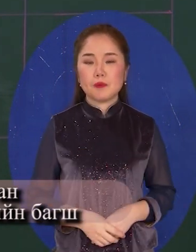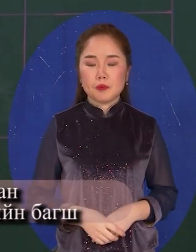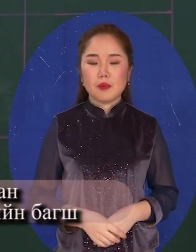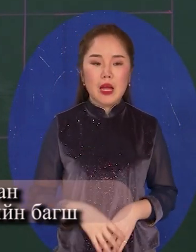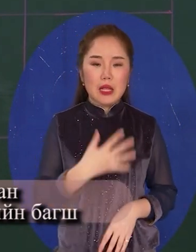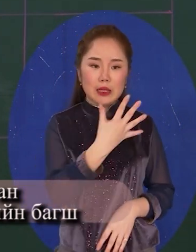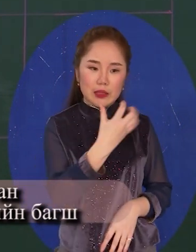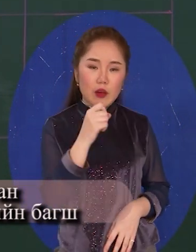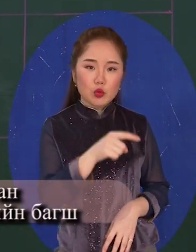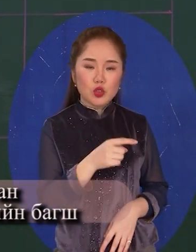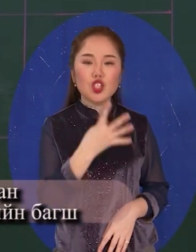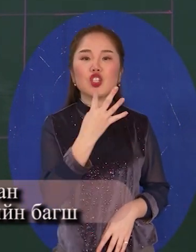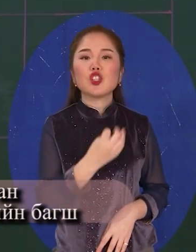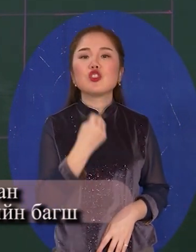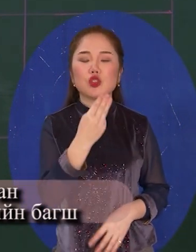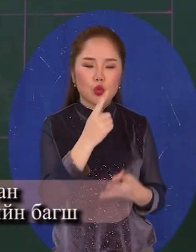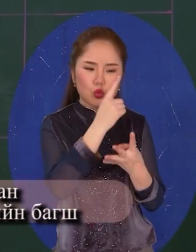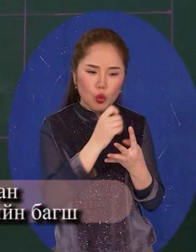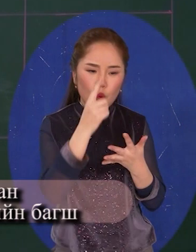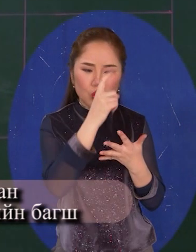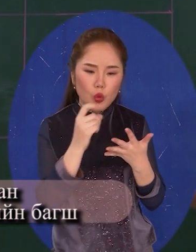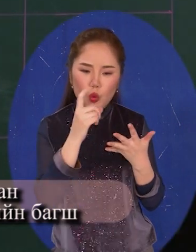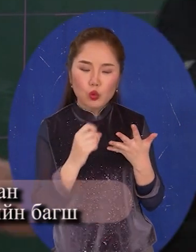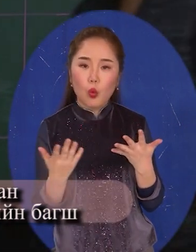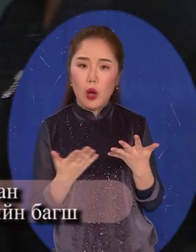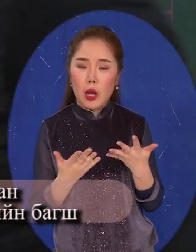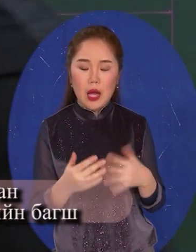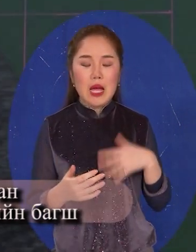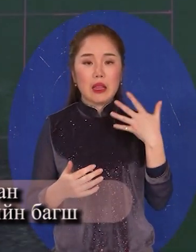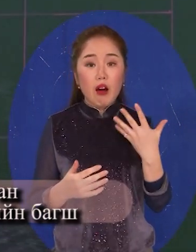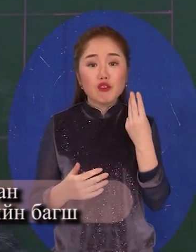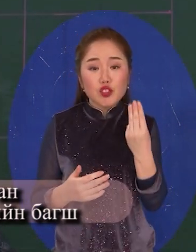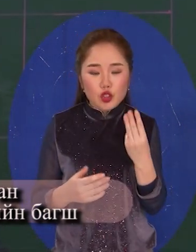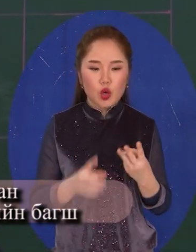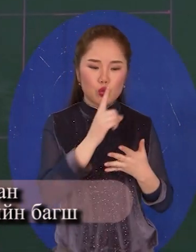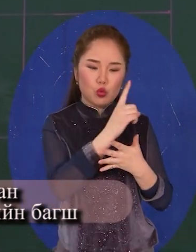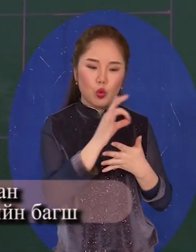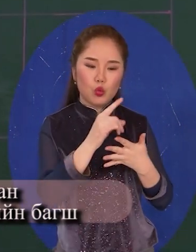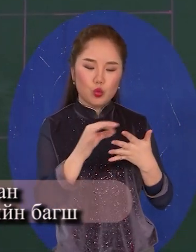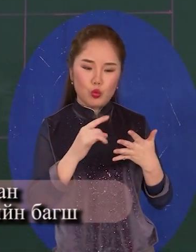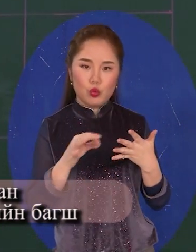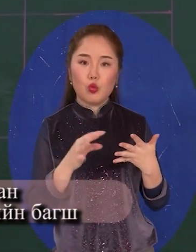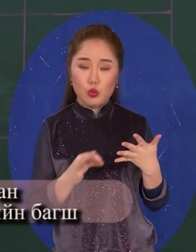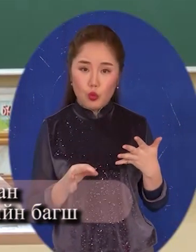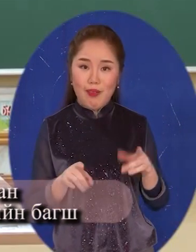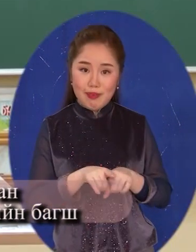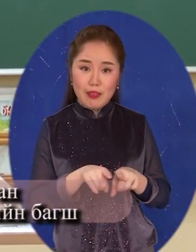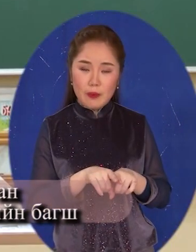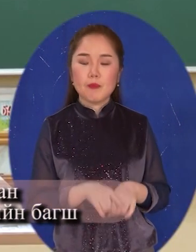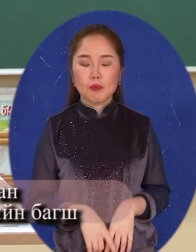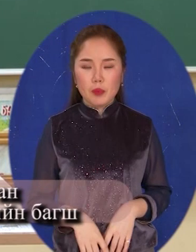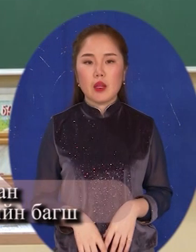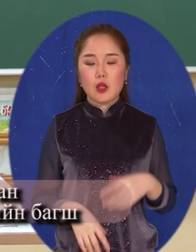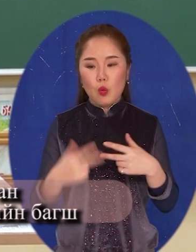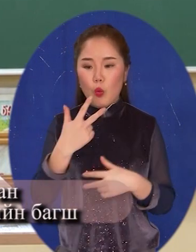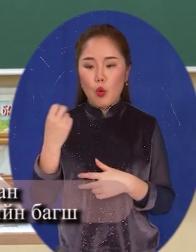алыпты. Барлығы қанша төгіріктің ойыншығын алыпты? 500-де неше жүздік бар? 5 тана